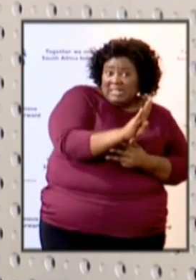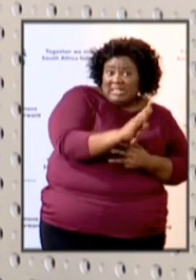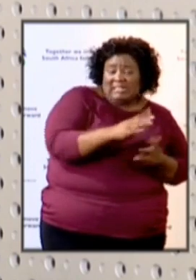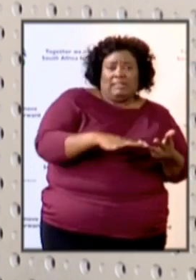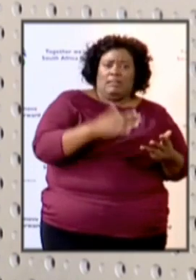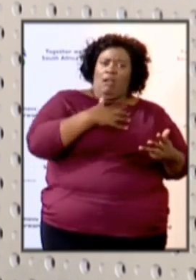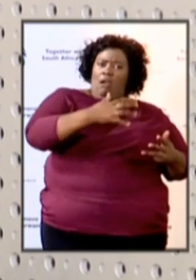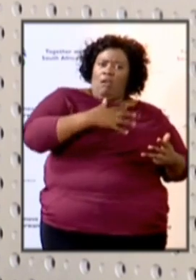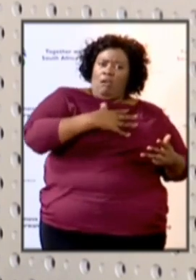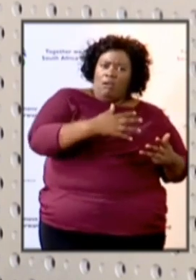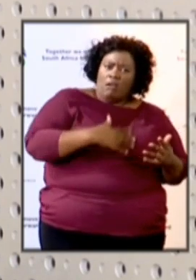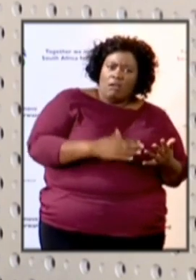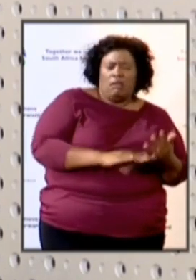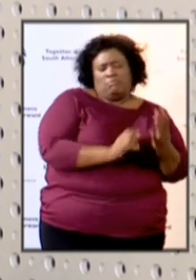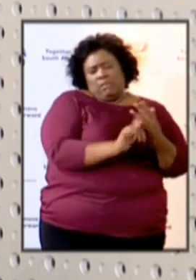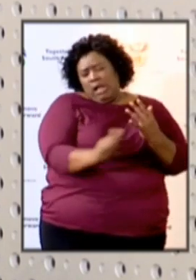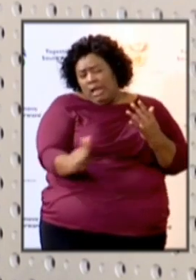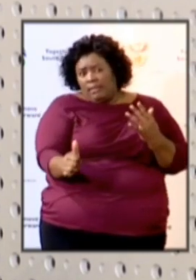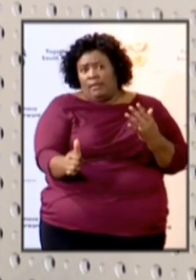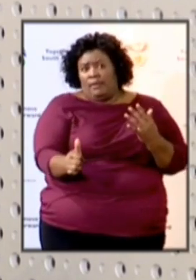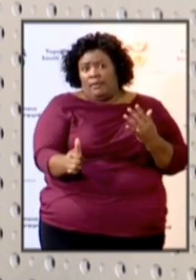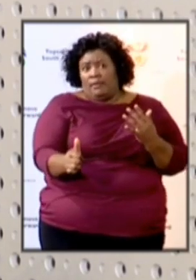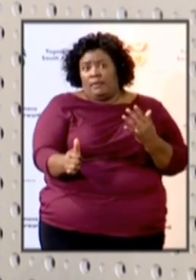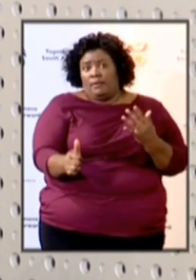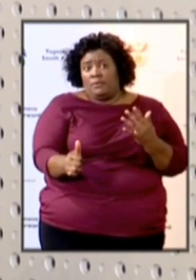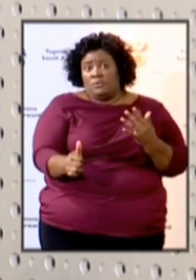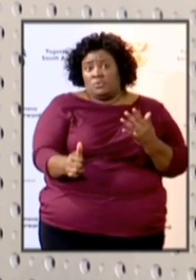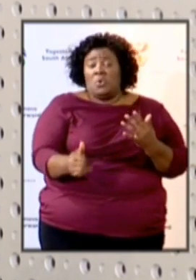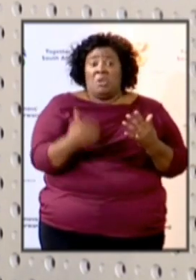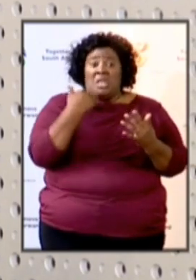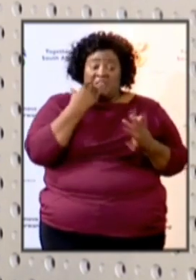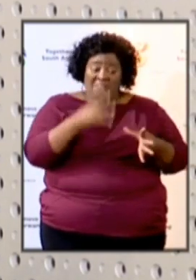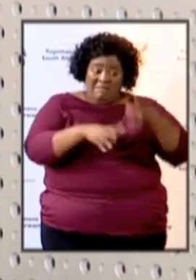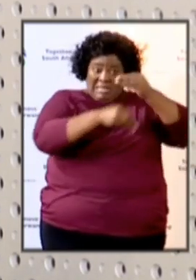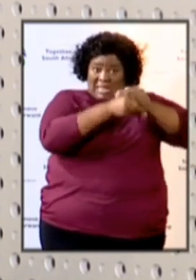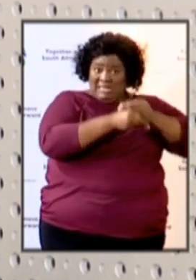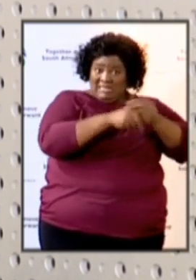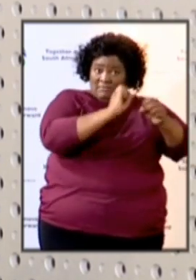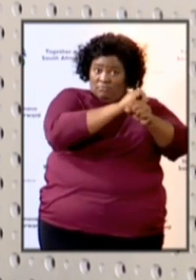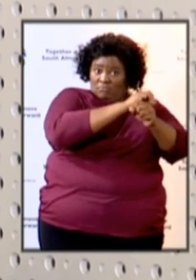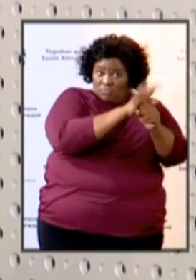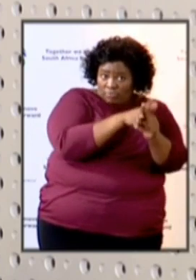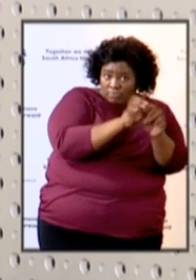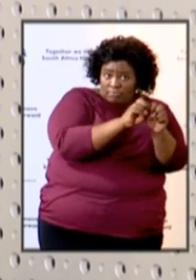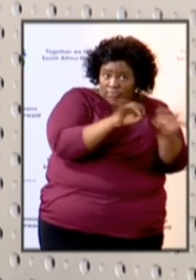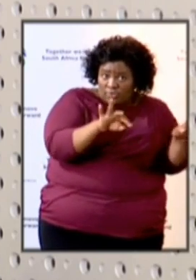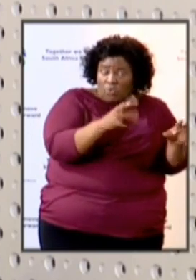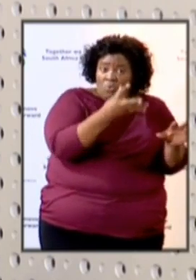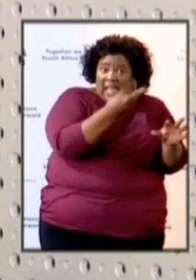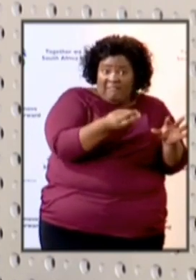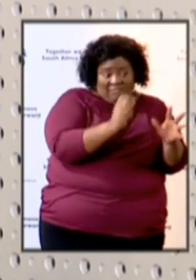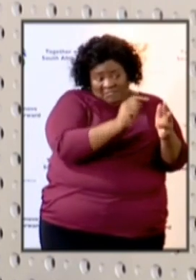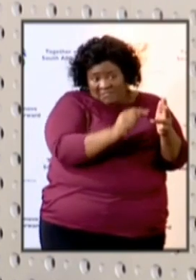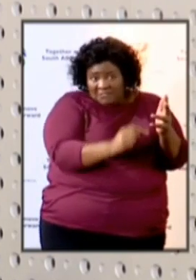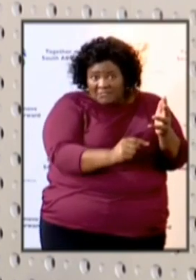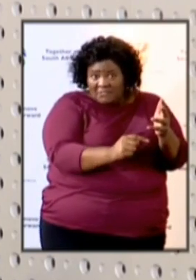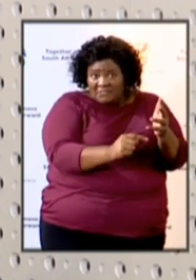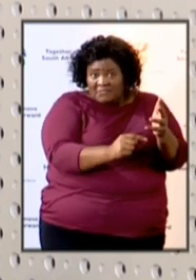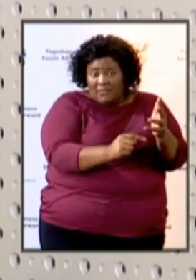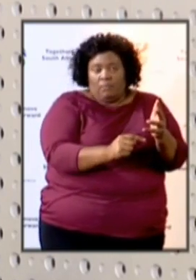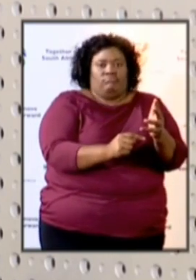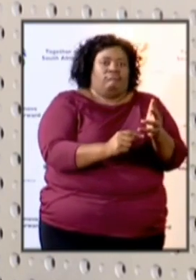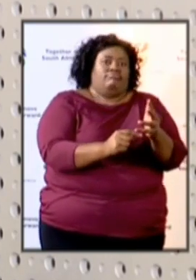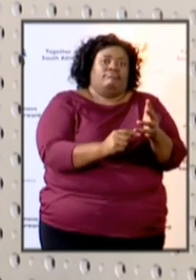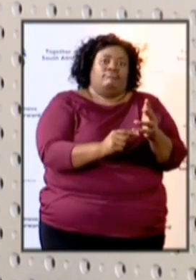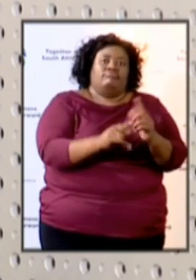o-asthma, nezinye izifo. Uma kuqhakela i-corona lapho, wena unalezi zifo,